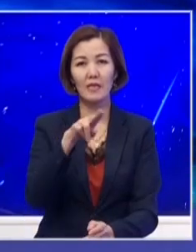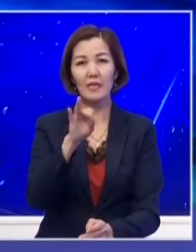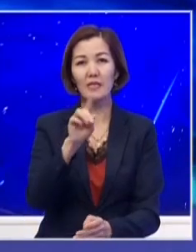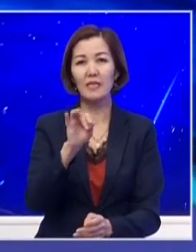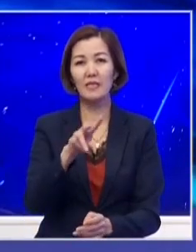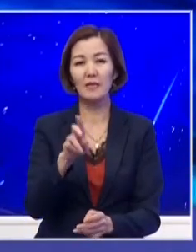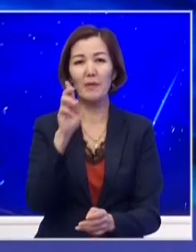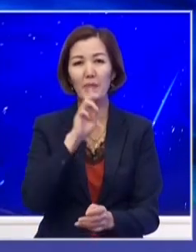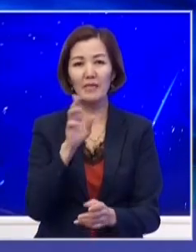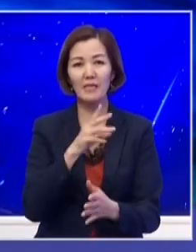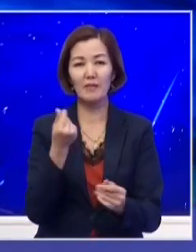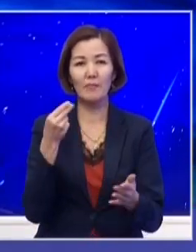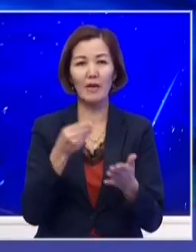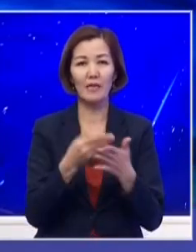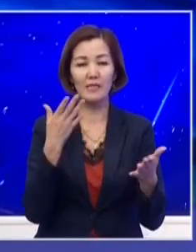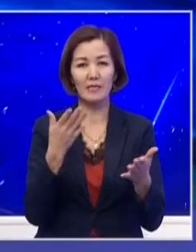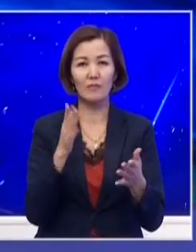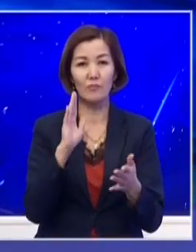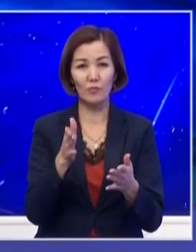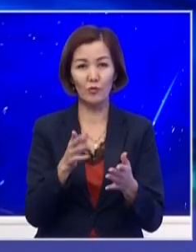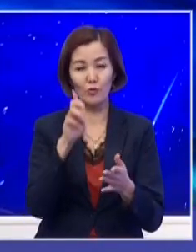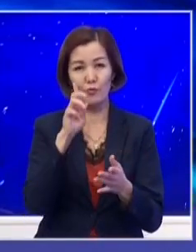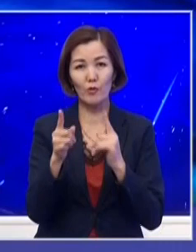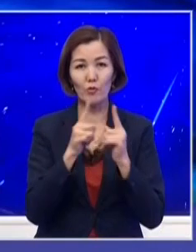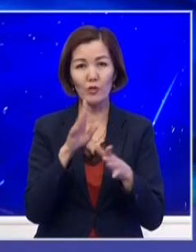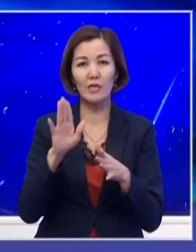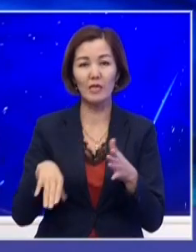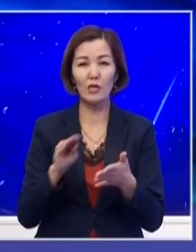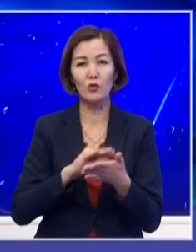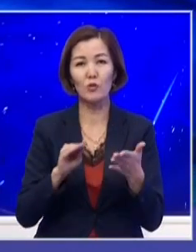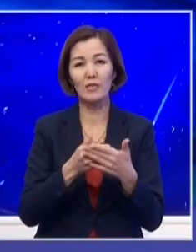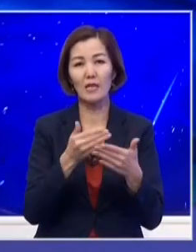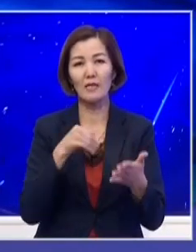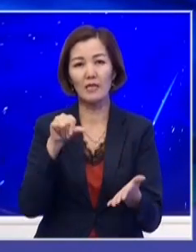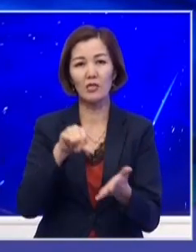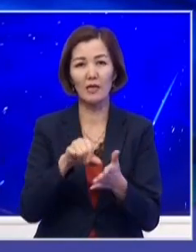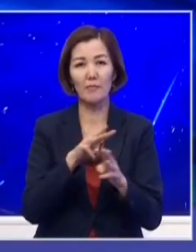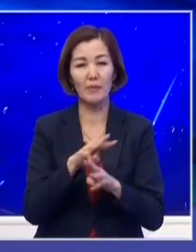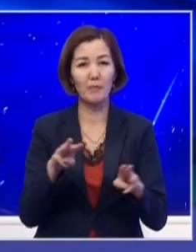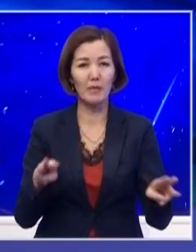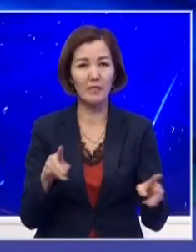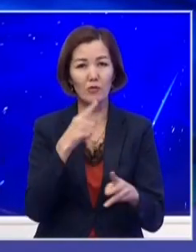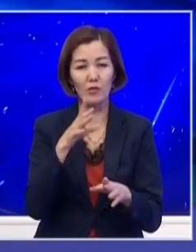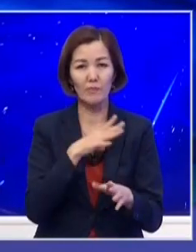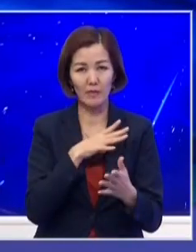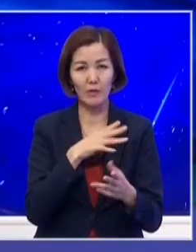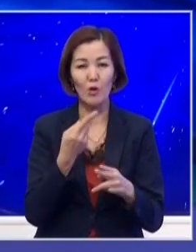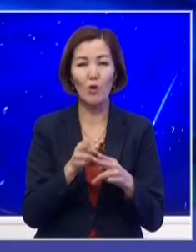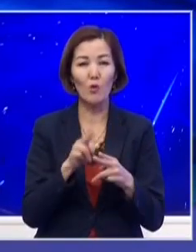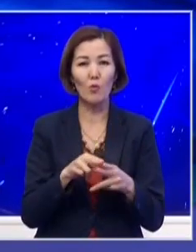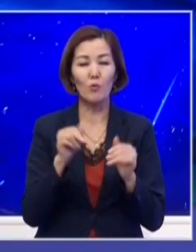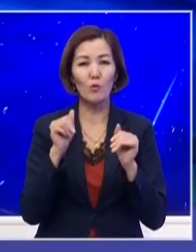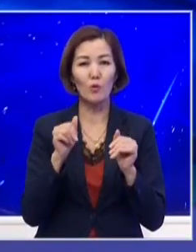Дизель мен бензиннің бағасын көтеруге мәжбүрміз. Үкімет отырысынан кейін журналистер алдына шыққан премьер-министр осындай мәлімдеме